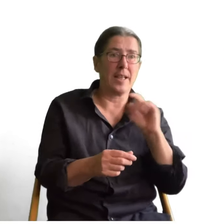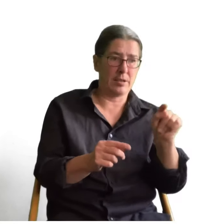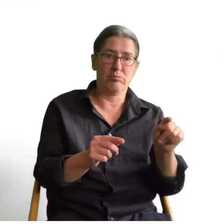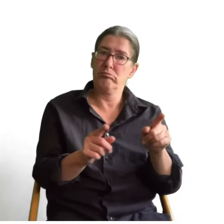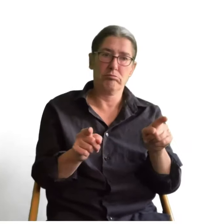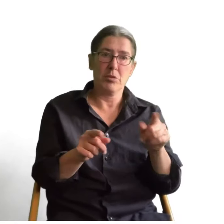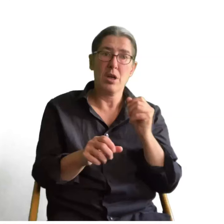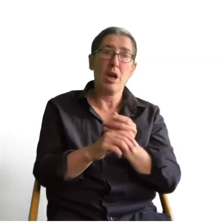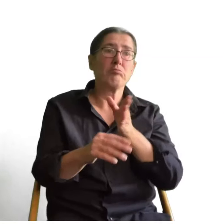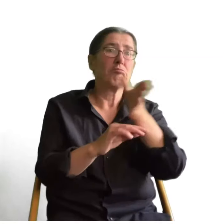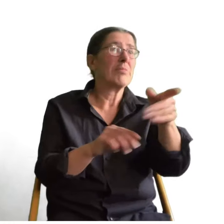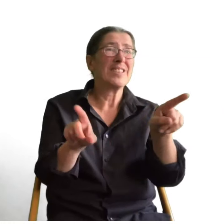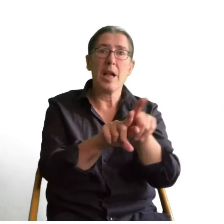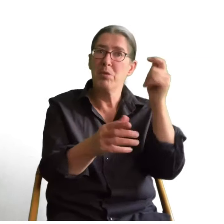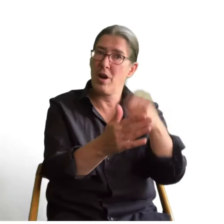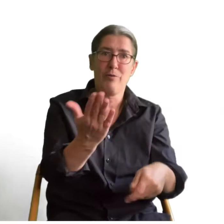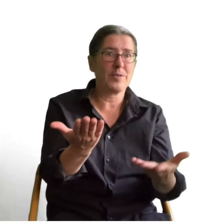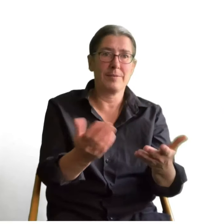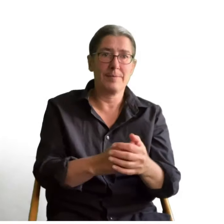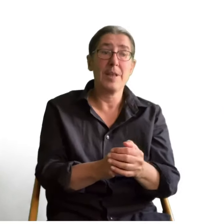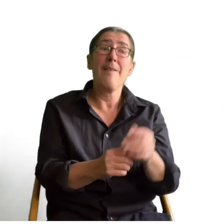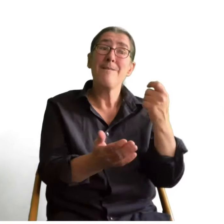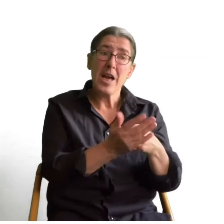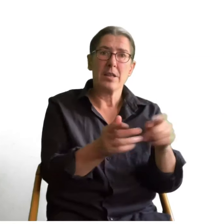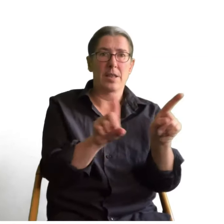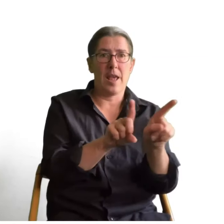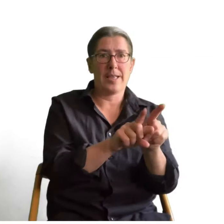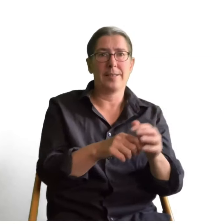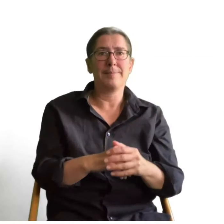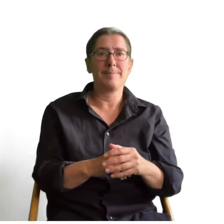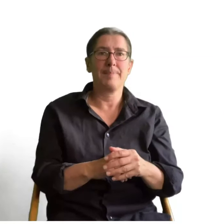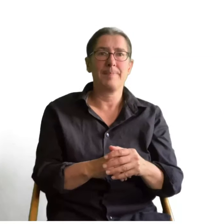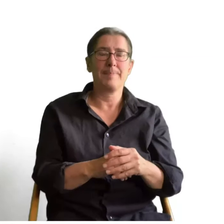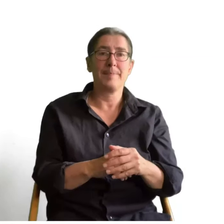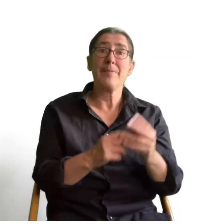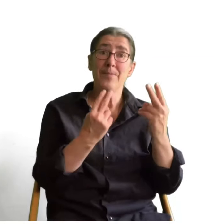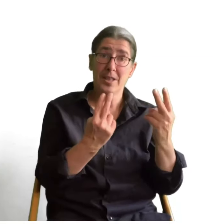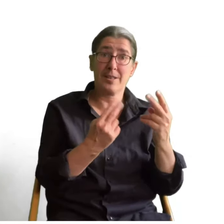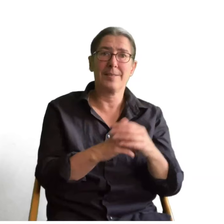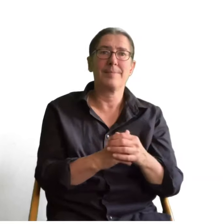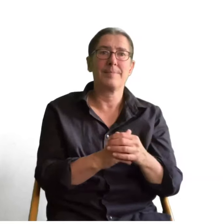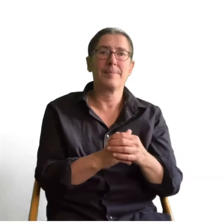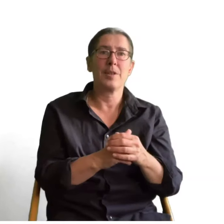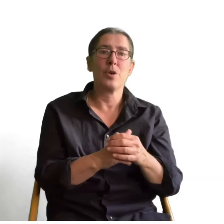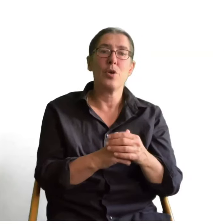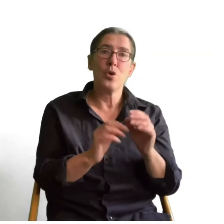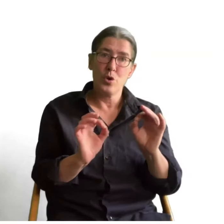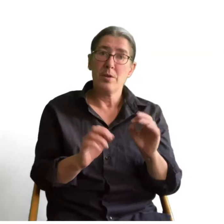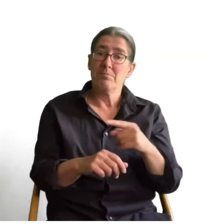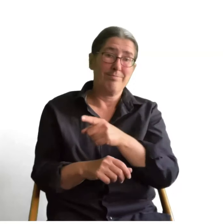oder für 100 Cent kann ich mir dasselbe kaufen. Also ganz wichtig, der Wert bleibt derselbe.